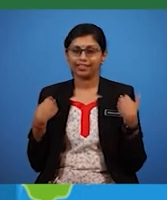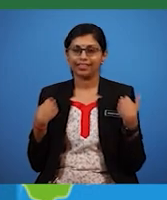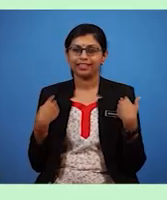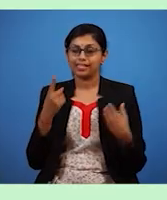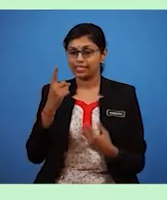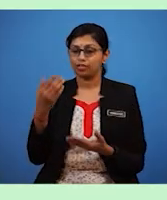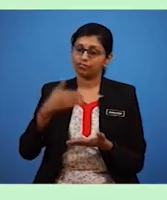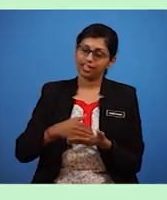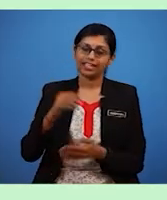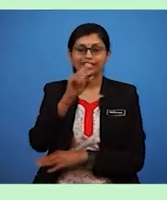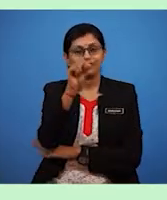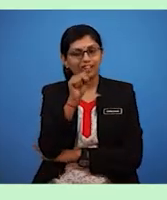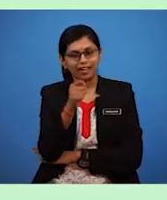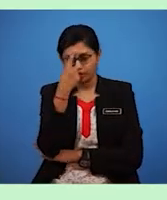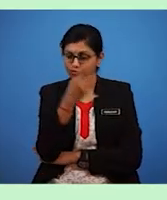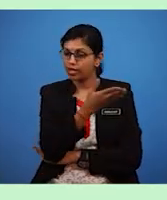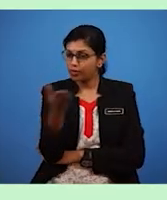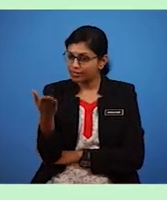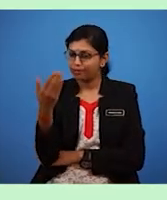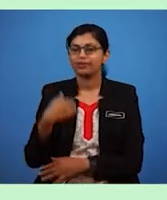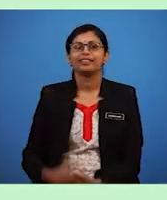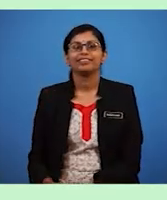ada satu lagi soalan.